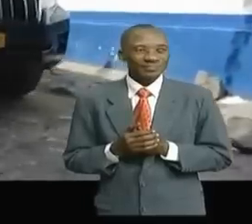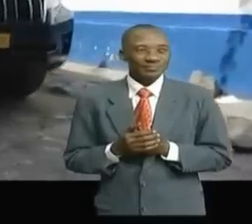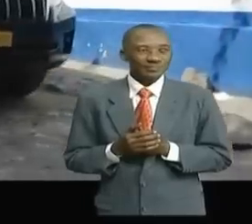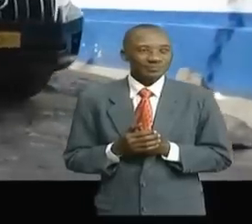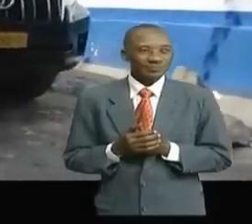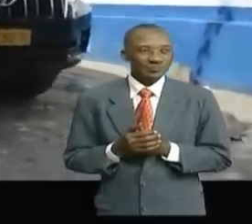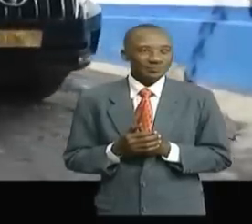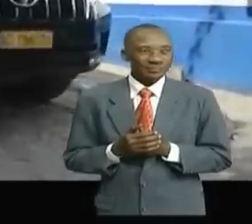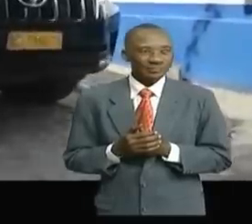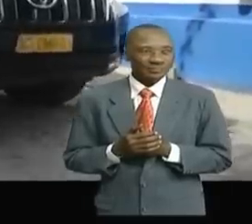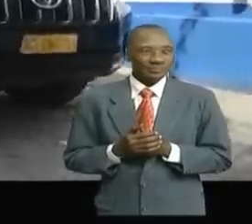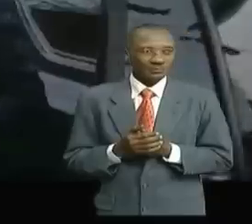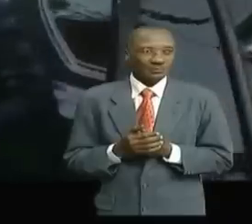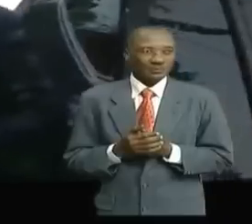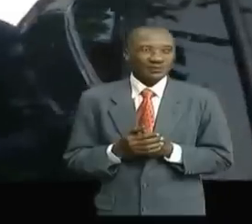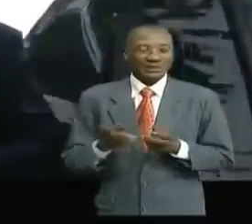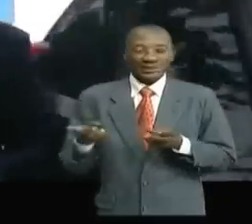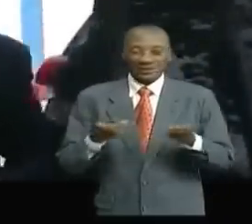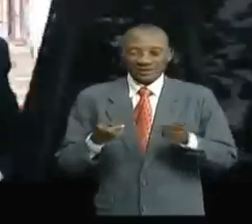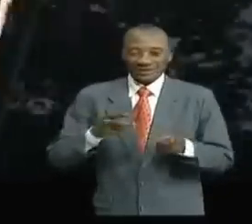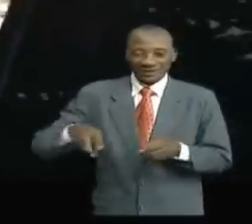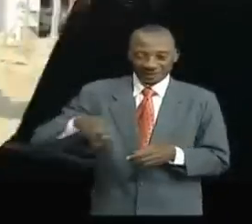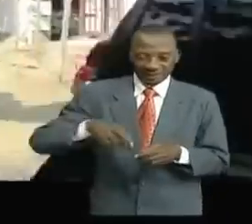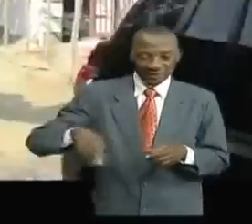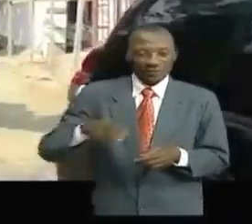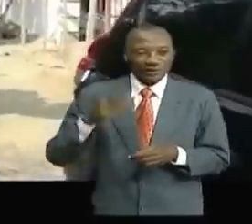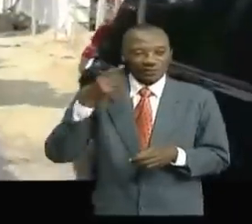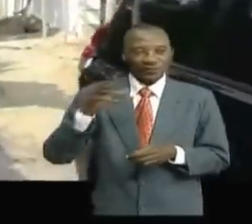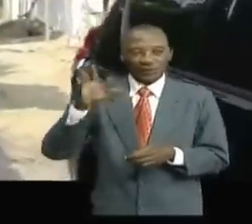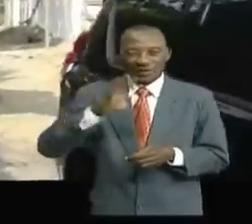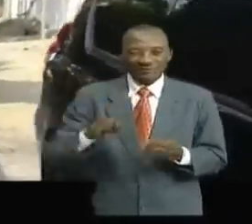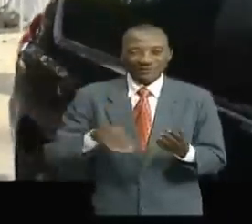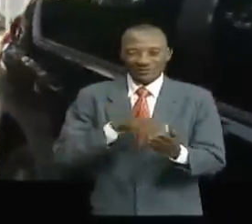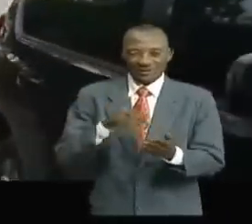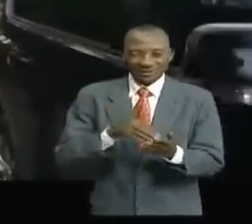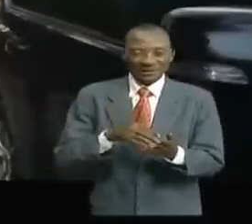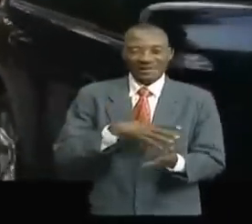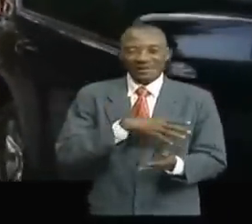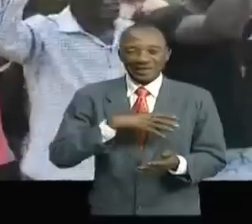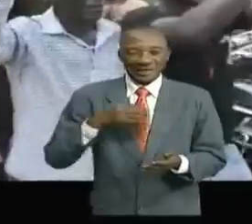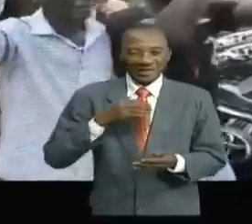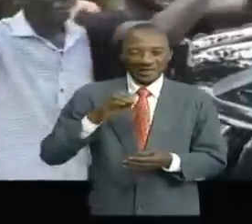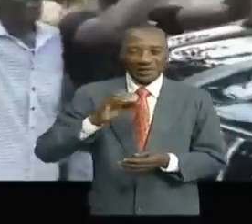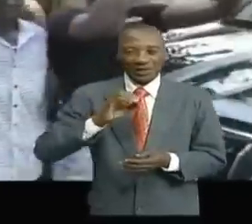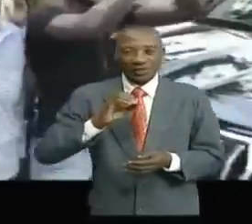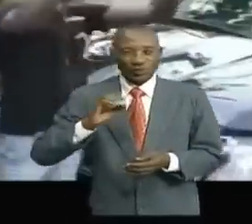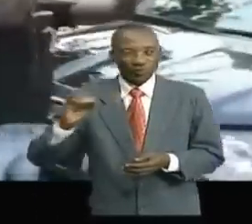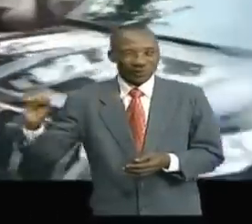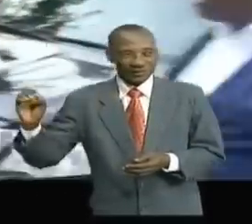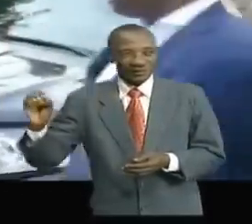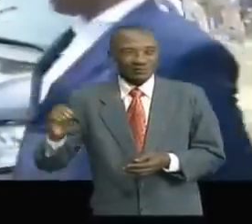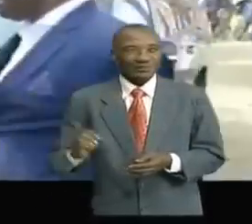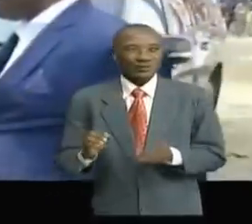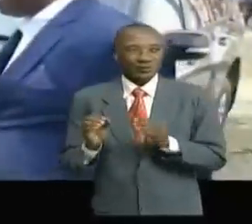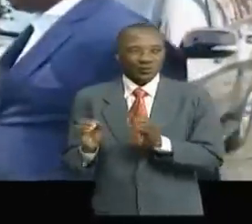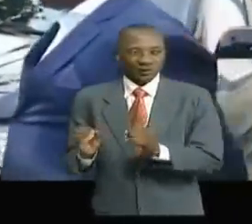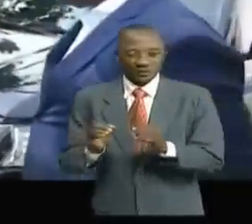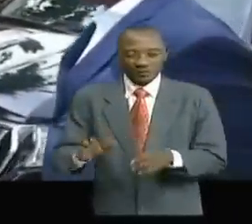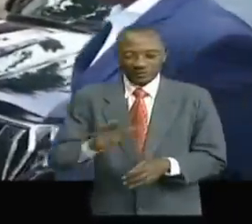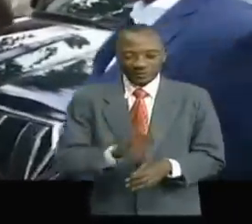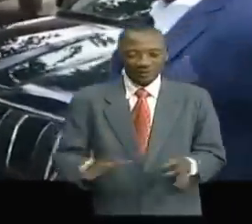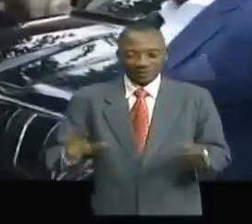Il est directeur régional pour l'Afrique centrale et Afrique de l'Ouest de l'Organisation des Nations Unies pour le développement